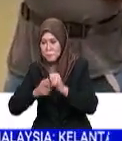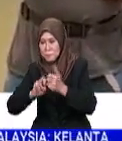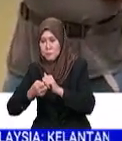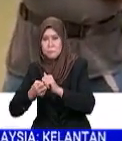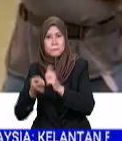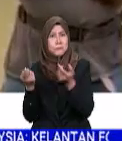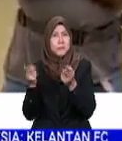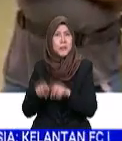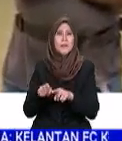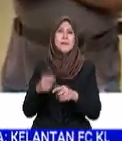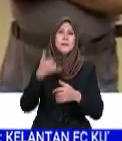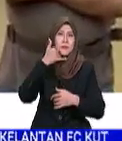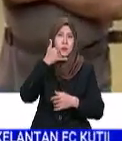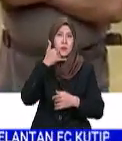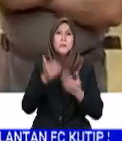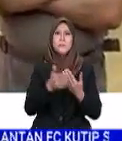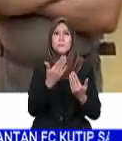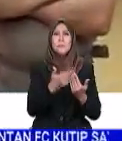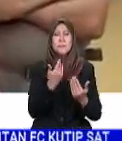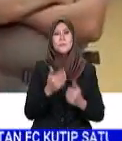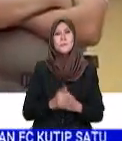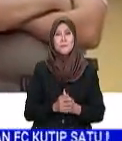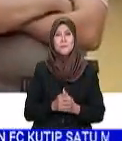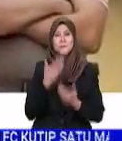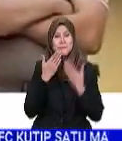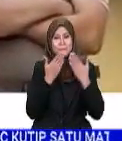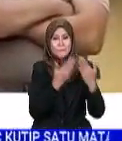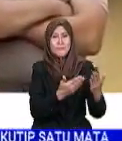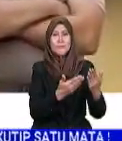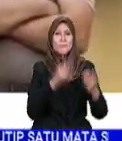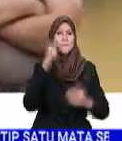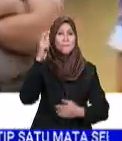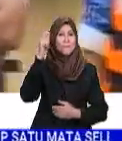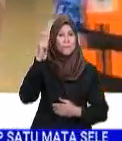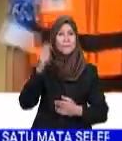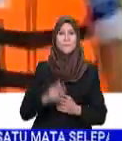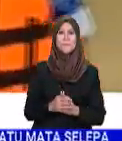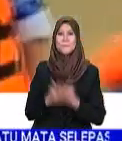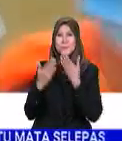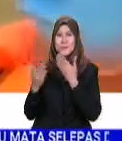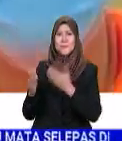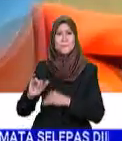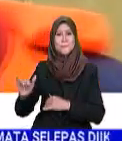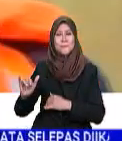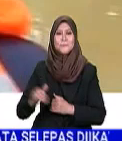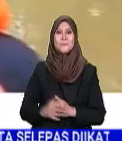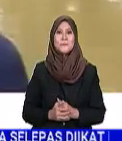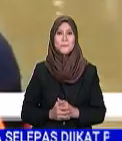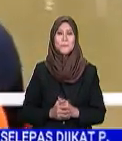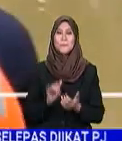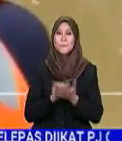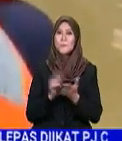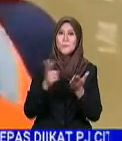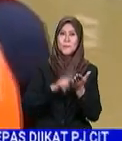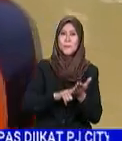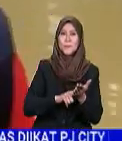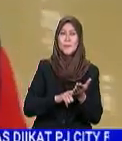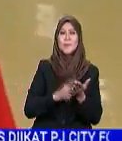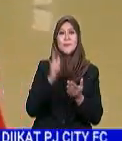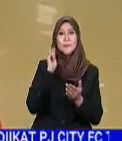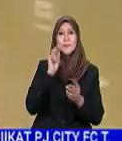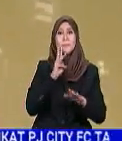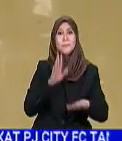juga musibah. Baik, terima kasih tuan sudi bersama dengan kami pada petang ini. Terima kasih kembali tuan. Jadi saya kira setakat itu saja perkembangan semasa